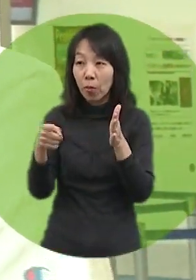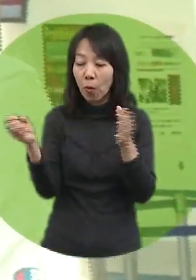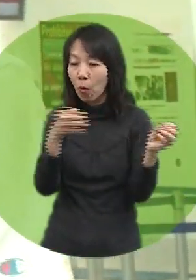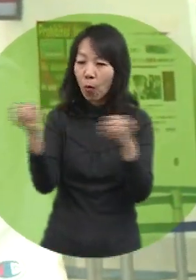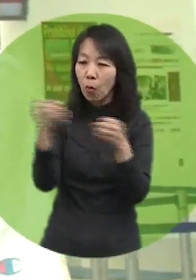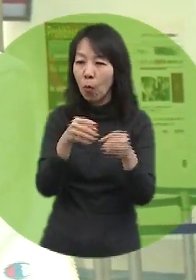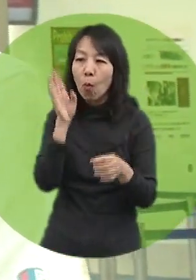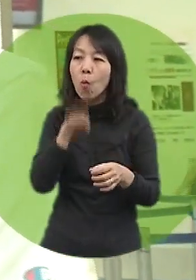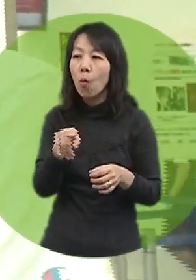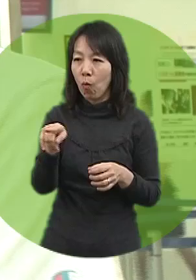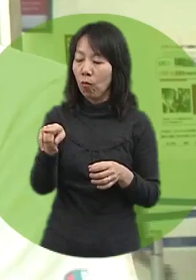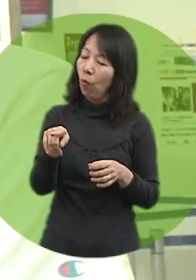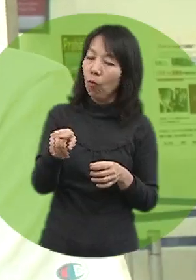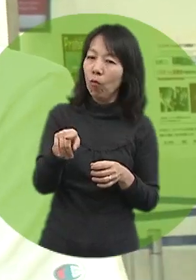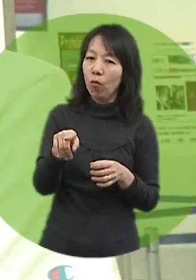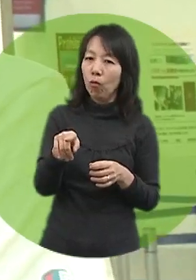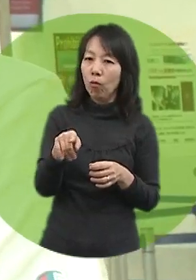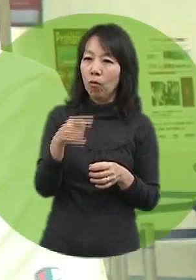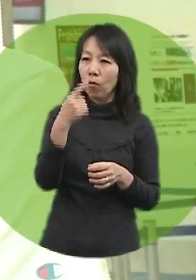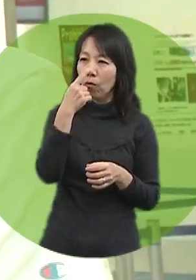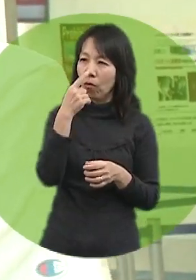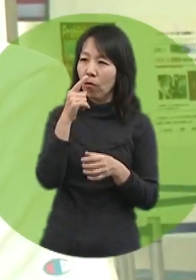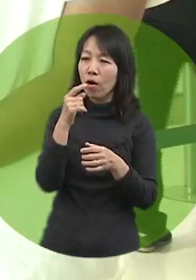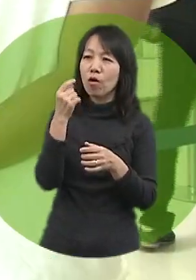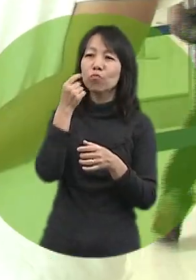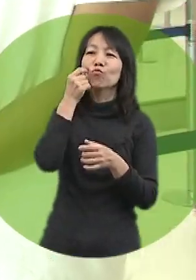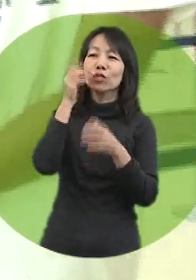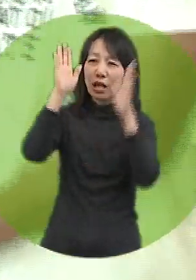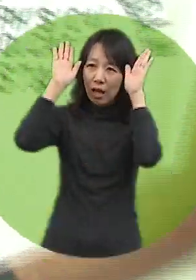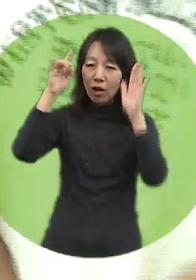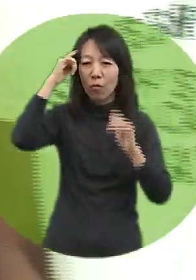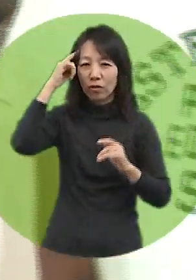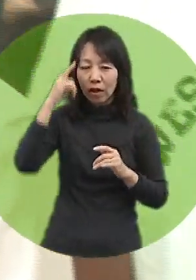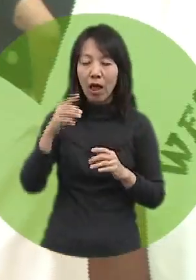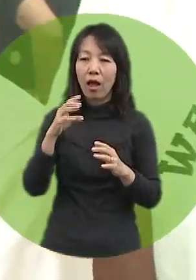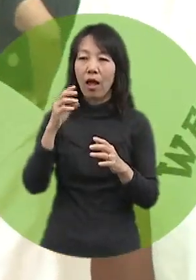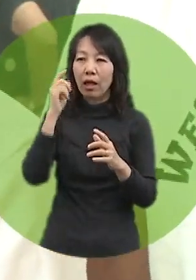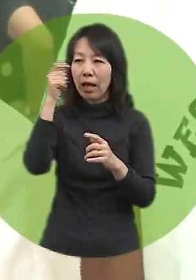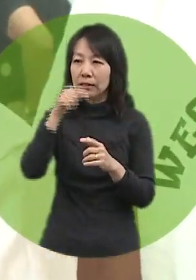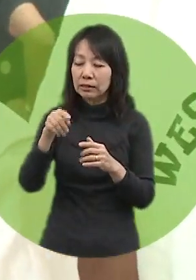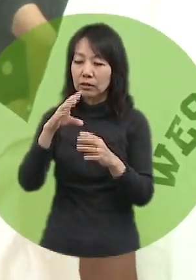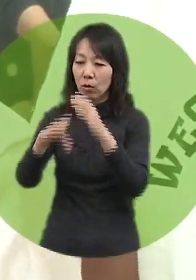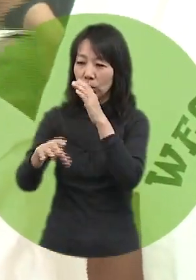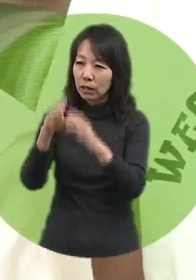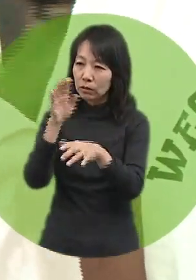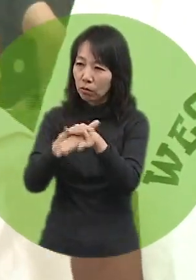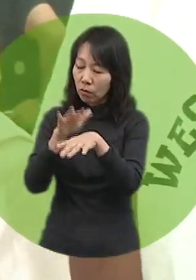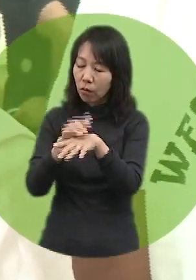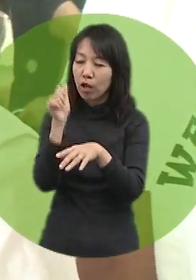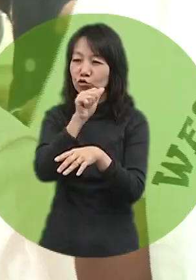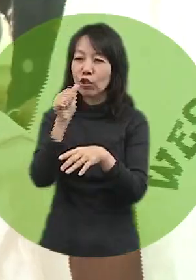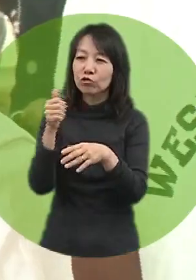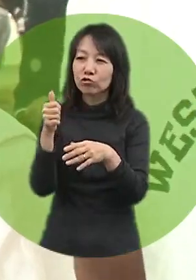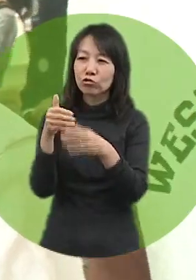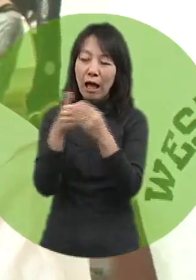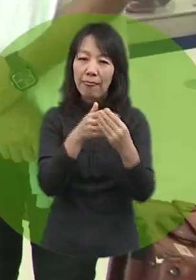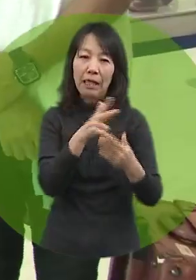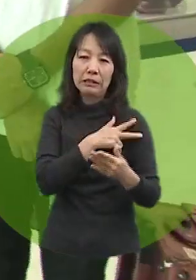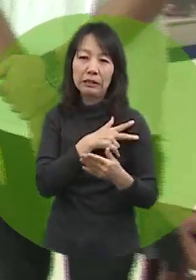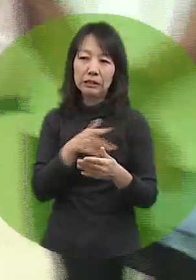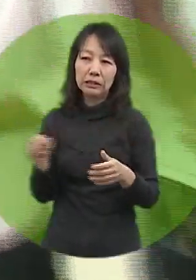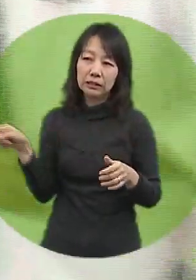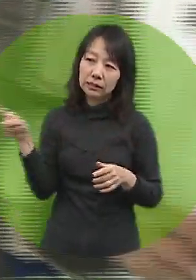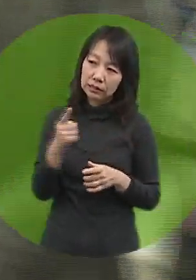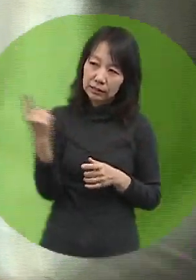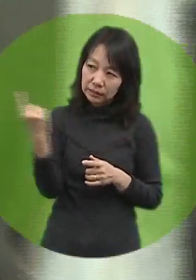ンポンポン早く返すんで、あ、ちょっと無理だなと思いましたね、うん、 コミュニケーション取るとなったらやっぱり通訳案内士の方がやっぱ必要になってきます ね、 そうね、う